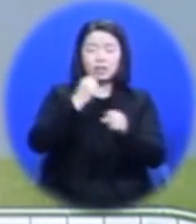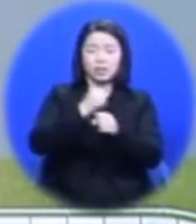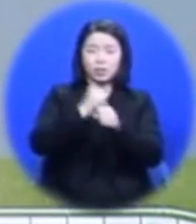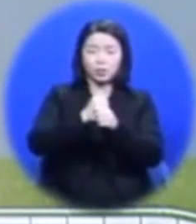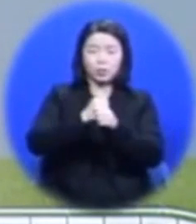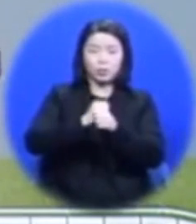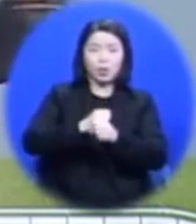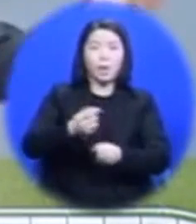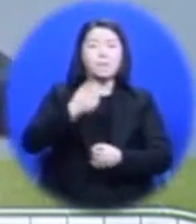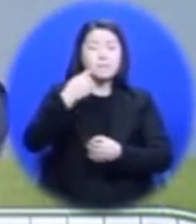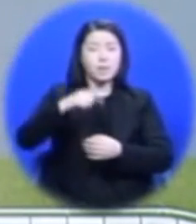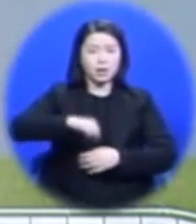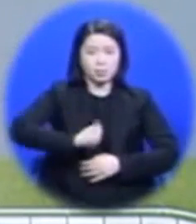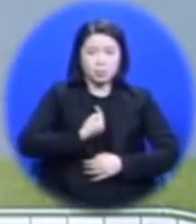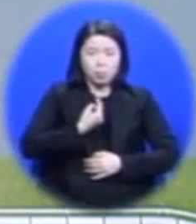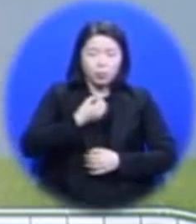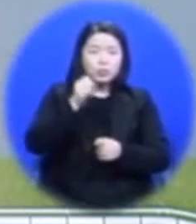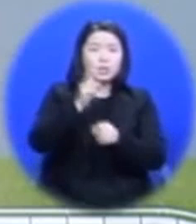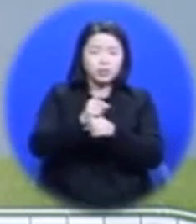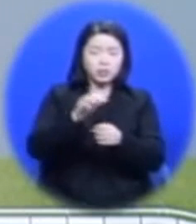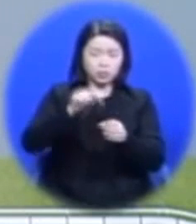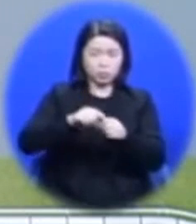사람이 본능적으로 다 알고 있습니다.